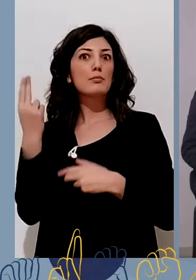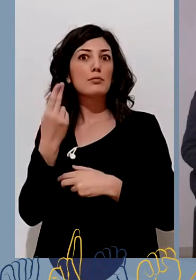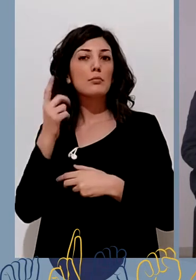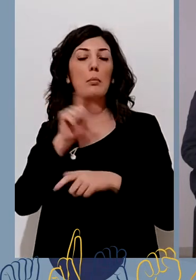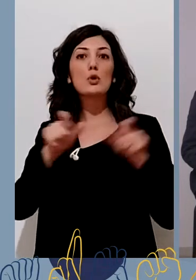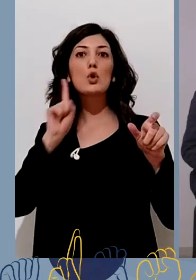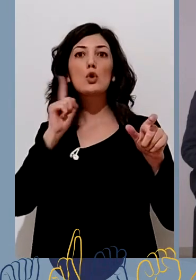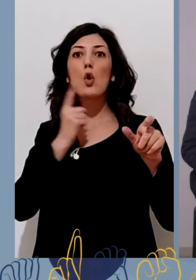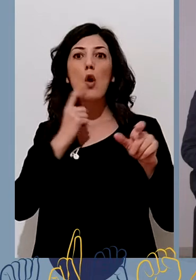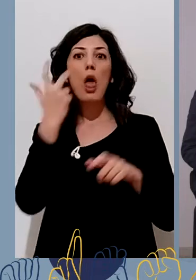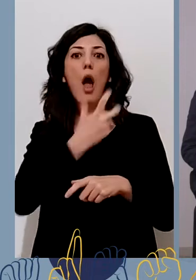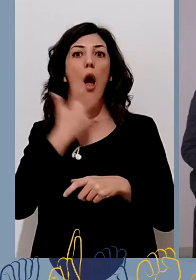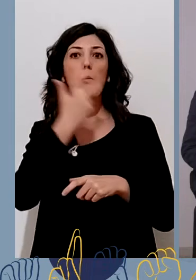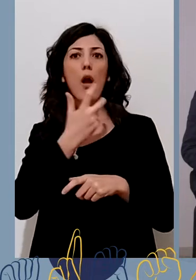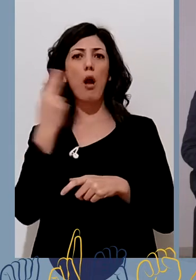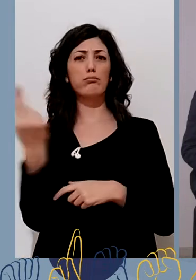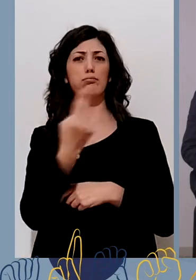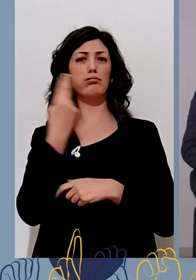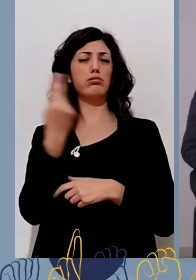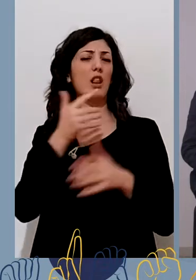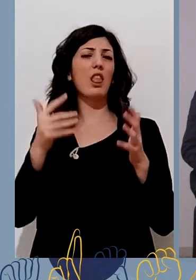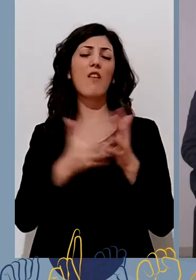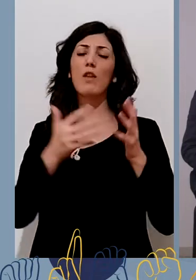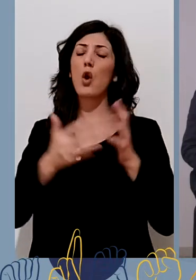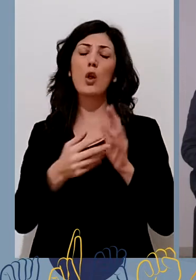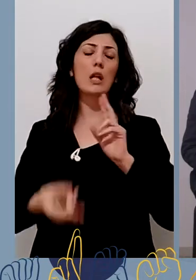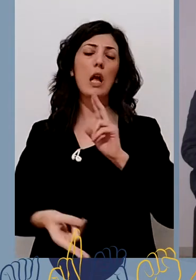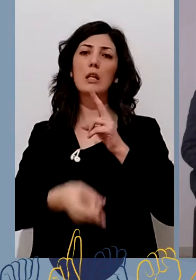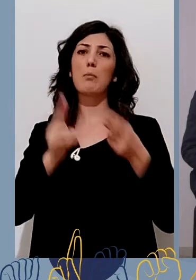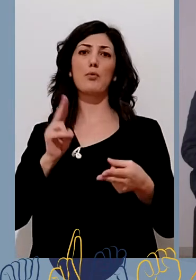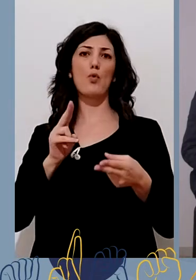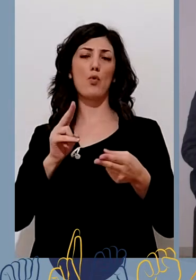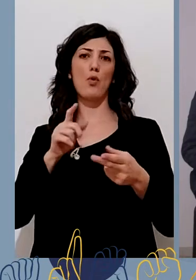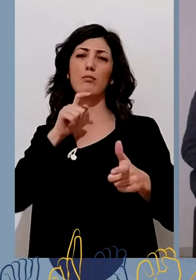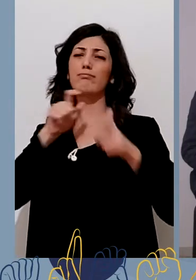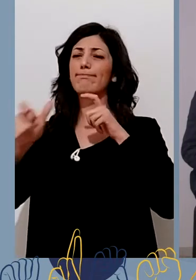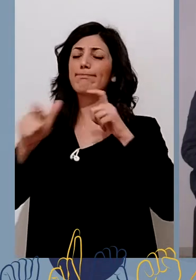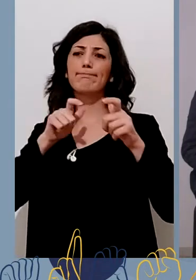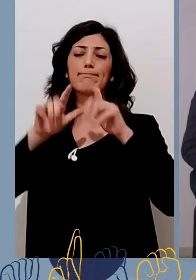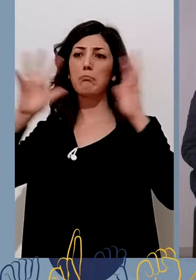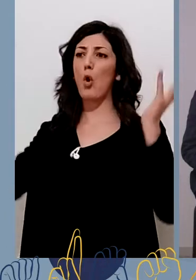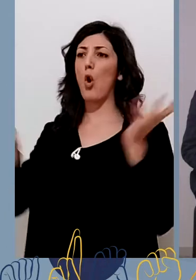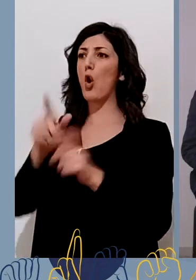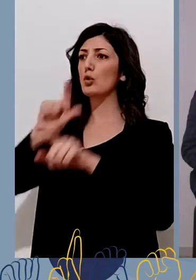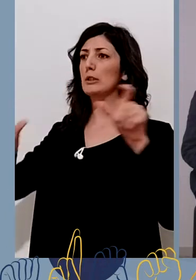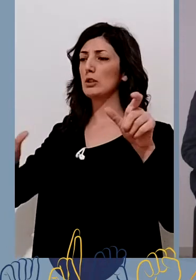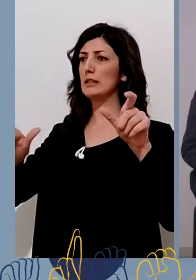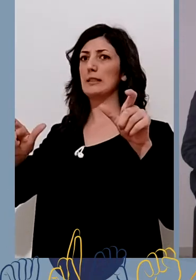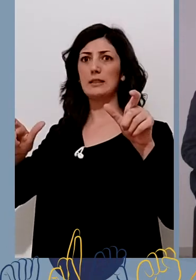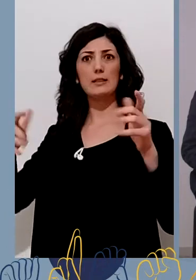mascherine ovviamente hanno una difficoltà in più per potersi relazionare con il mondo. Ecco perché proprio in questo periodo è così